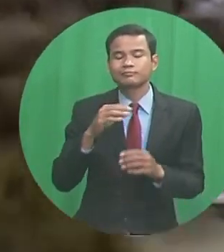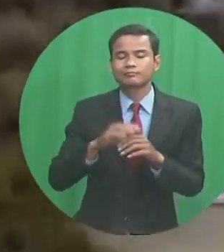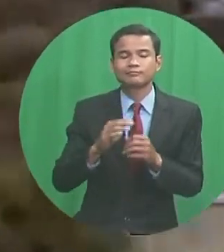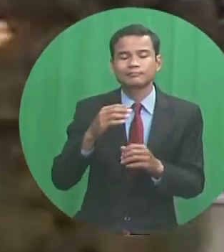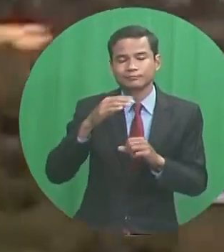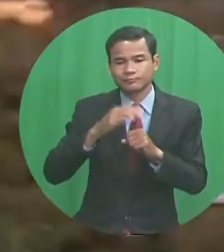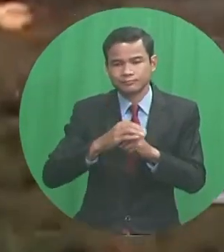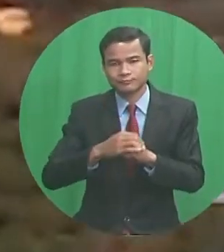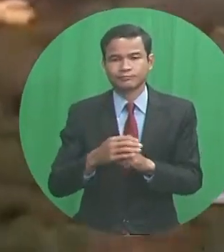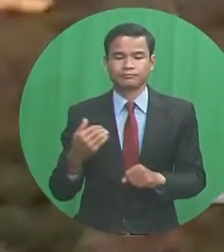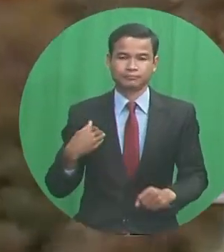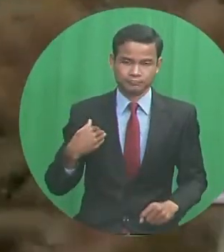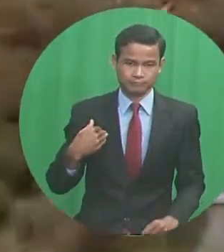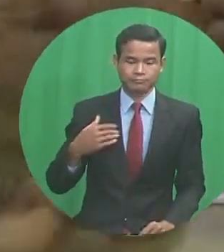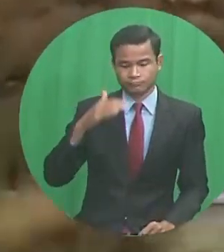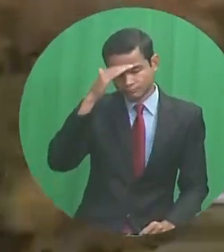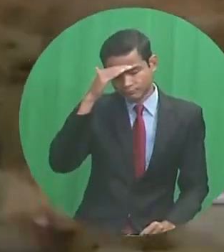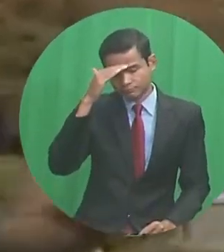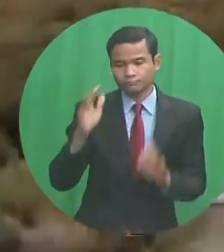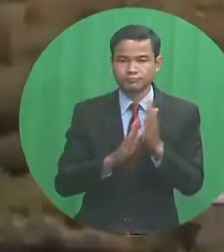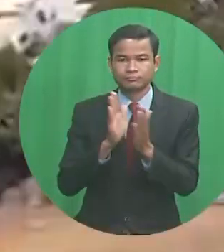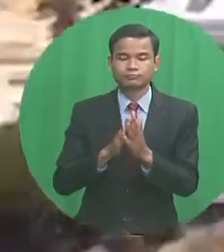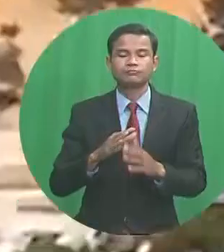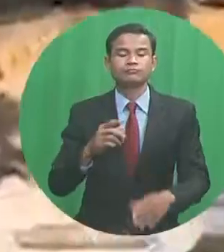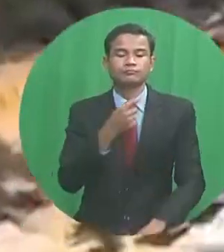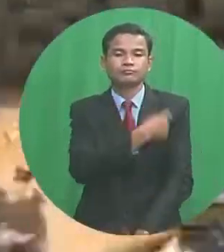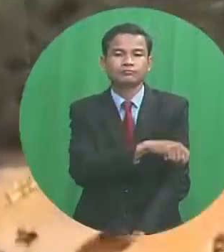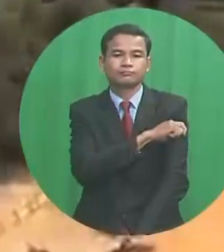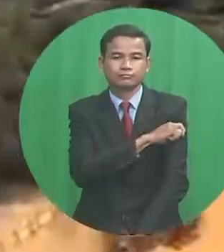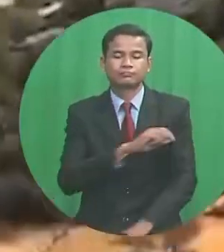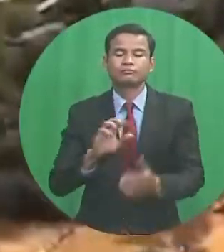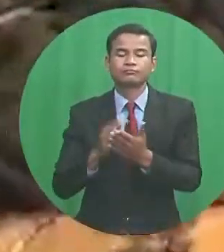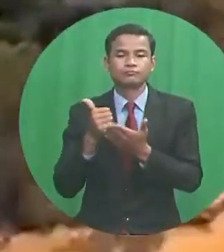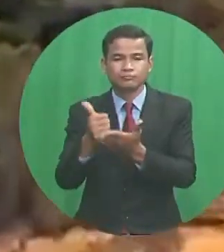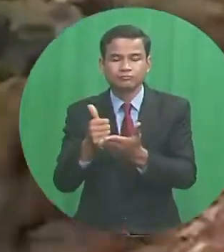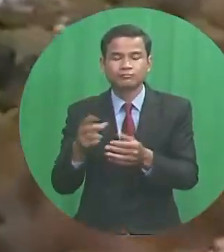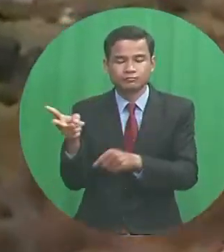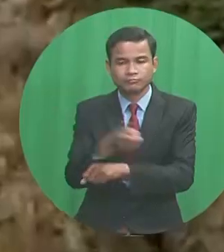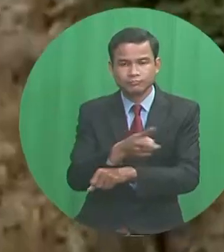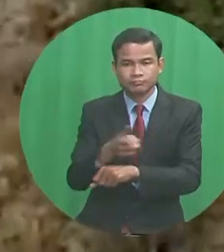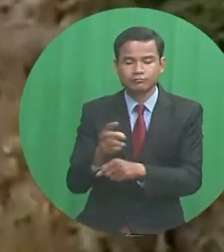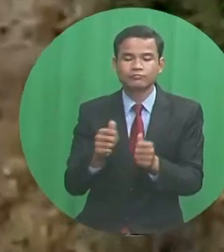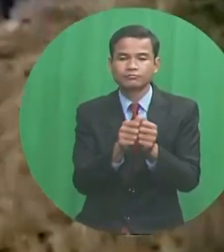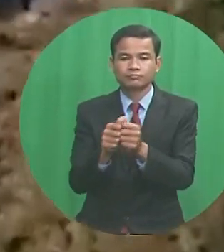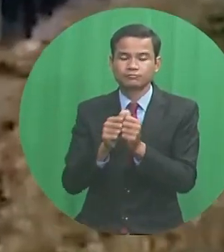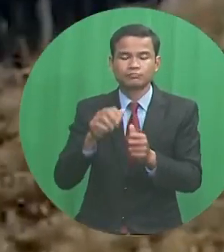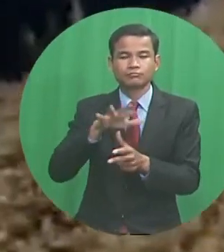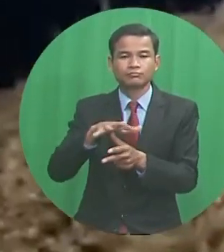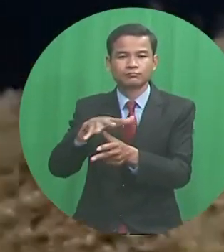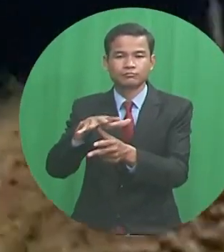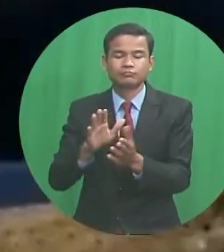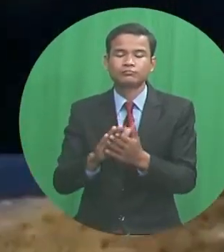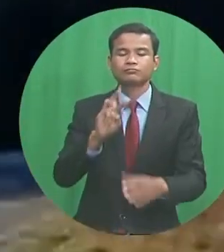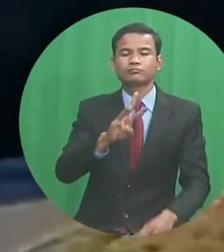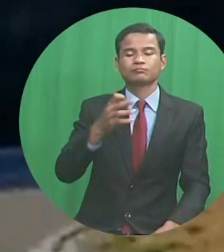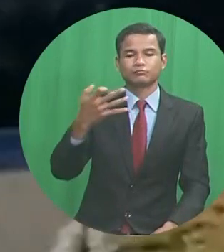បន់ Ejercito del Air របស់ប្រទេសអេស្ប៉ាញក៏បានចូលជួយពន្លត់ជាមួយនឹងយន្តហោះស្តុកទឹកចំនួន38